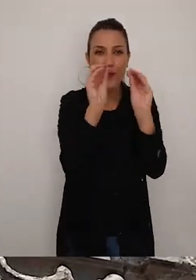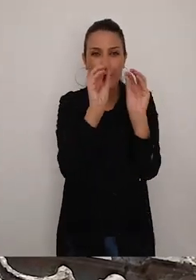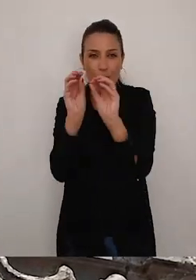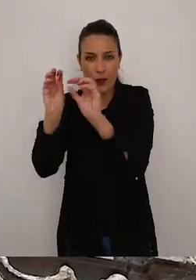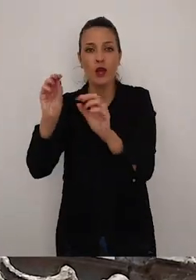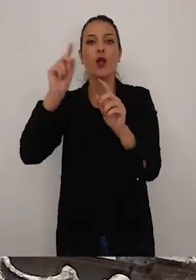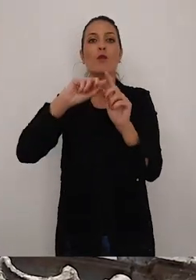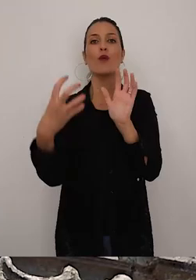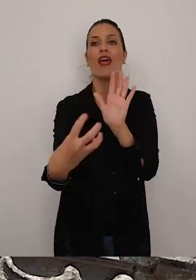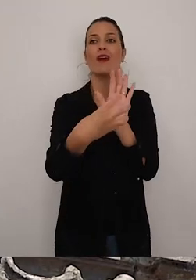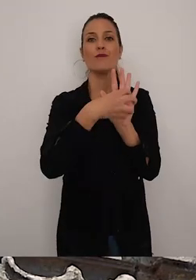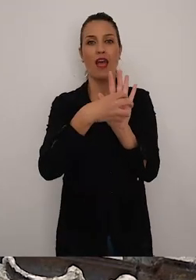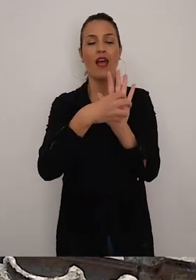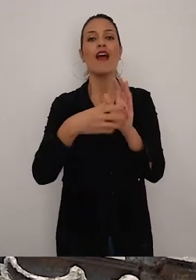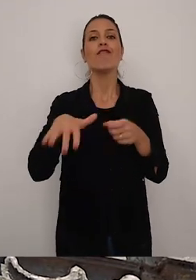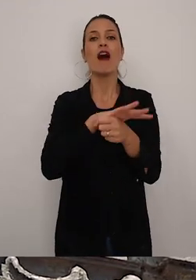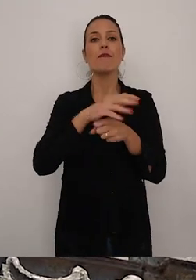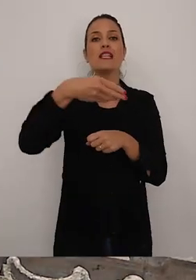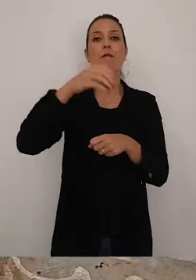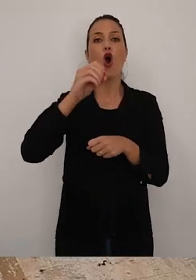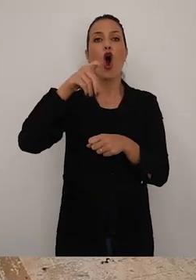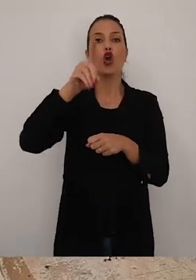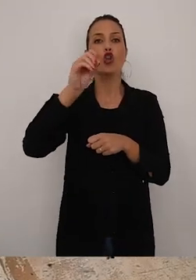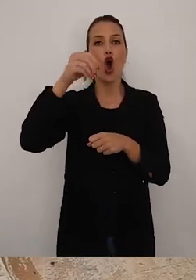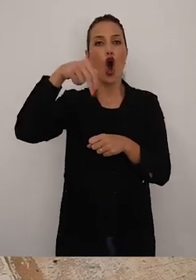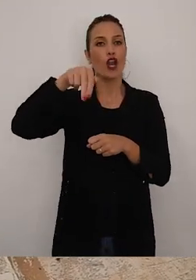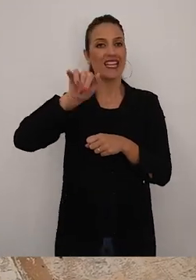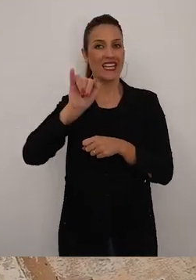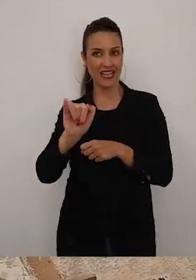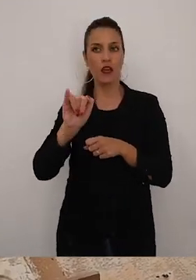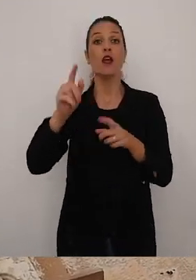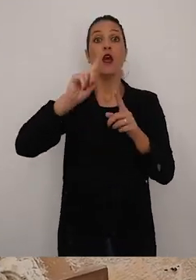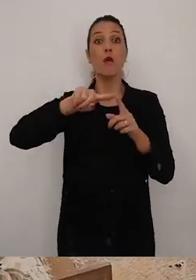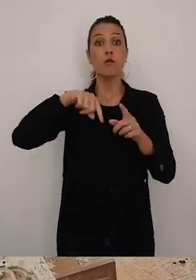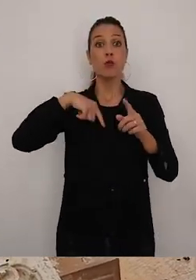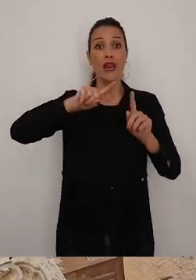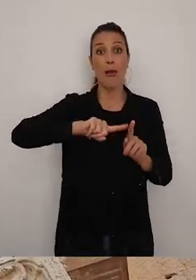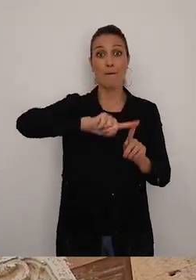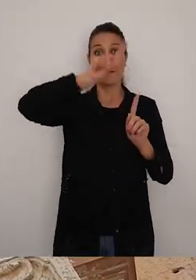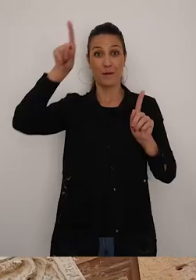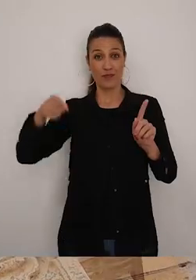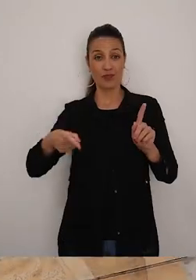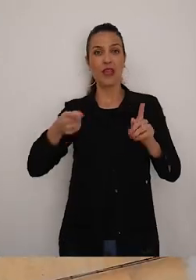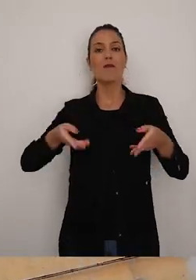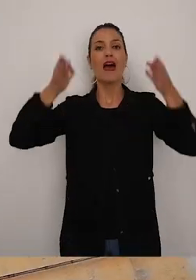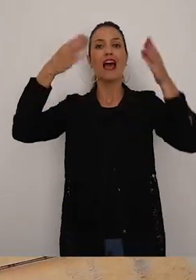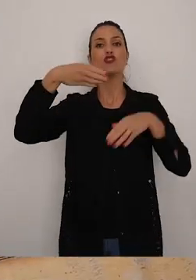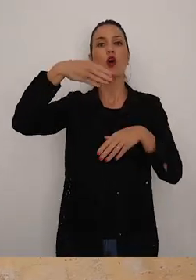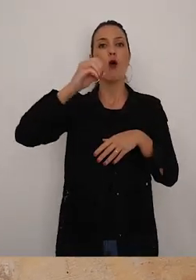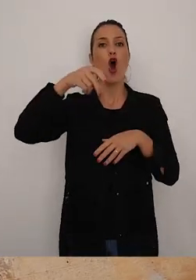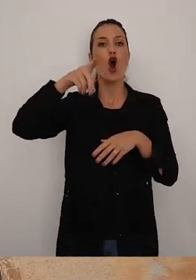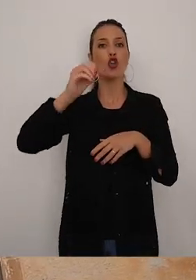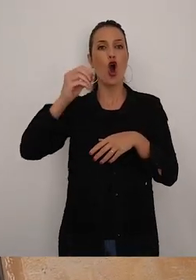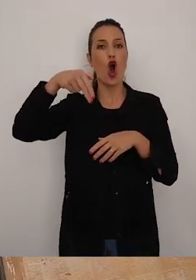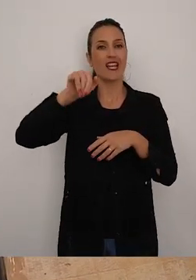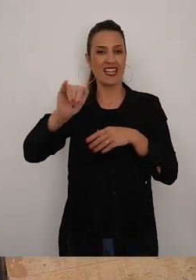dal blasone della famiglia Modoni. Lo stesso blasone compare anche in cima al portale di Palazzo Modoni, ubicato a